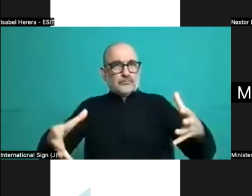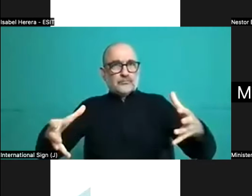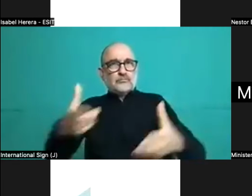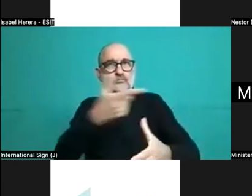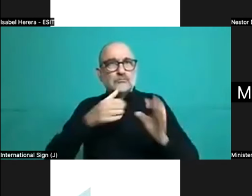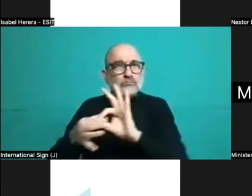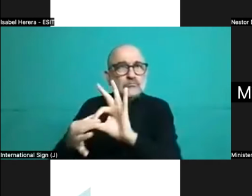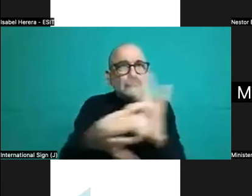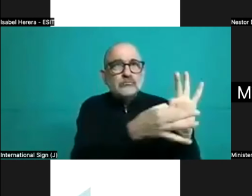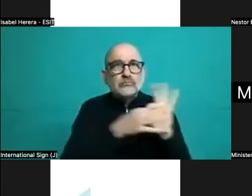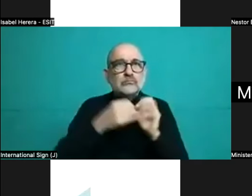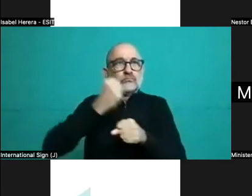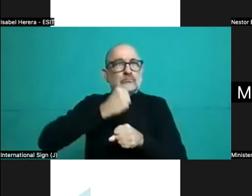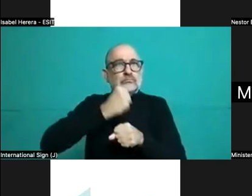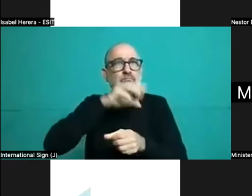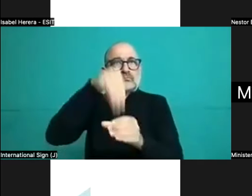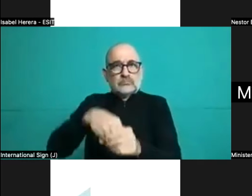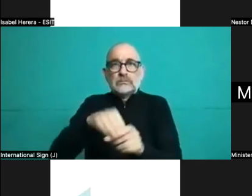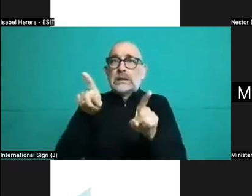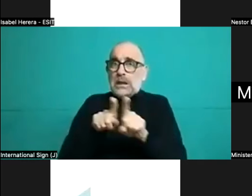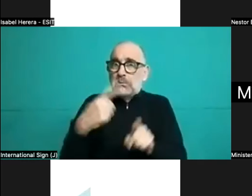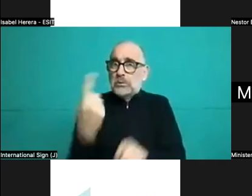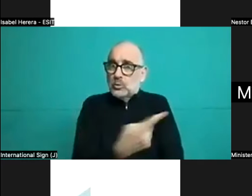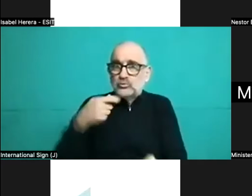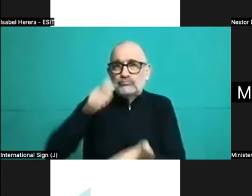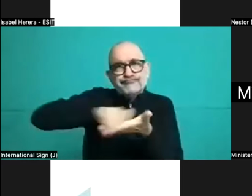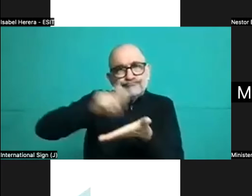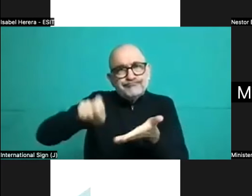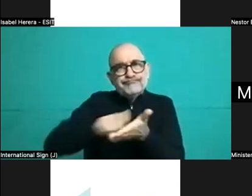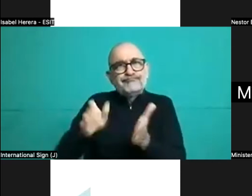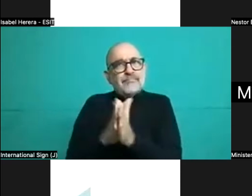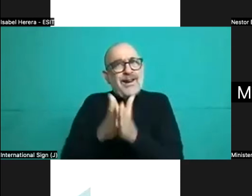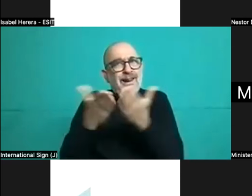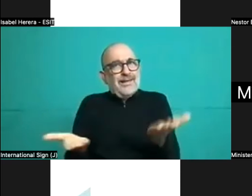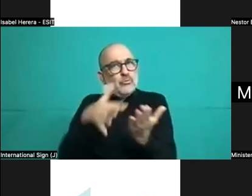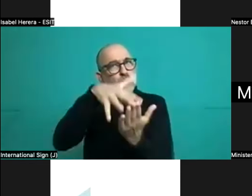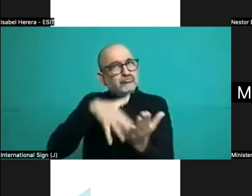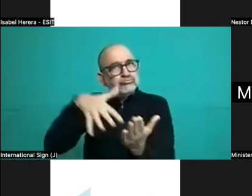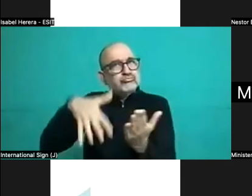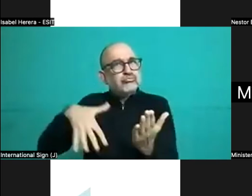accompagnés par les experts en sécurité des patients.